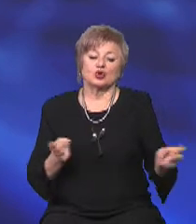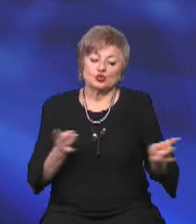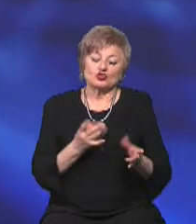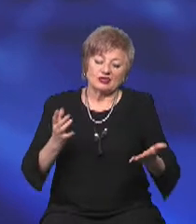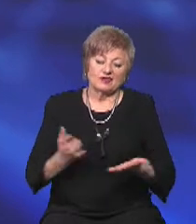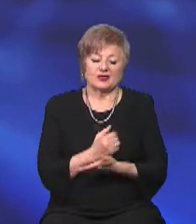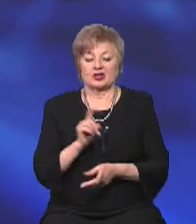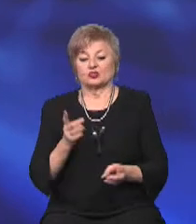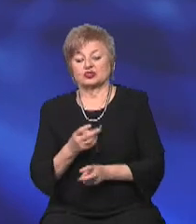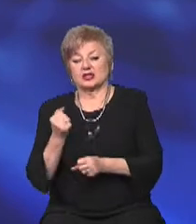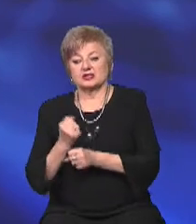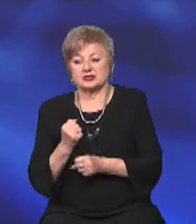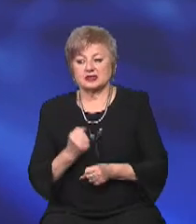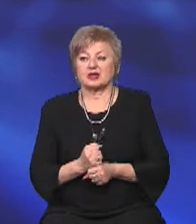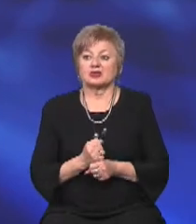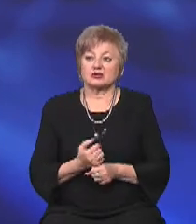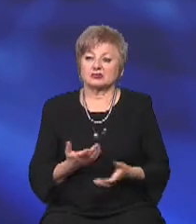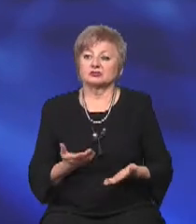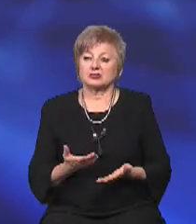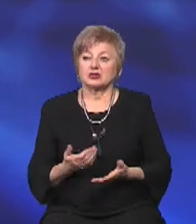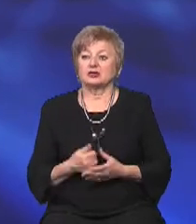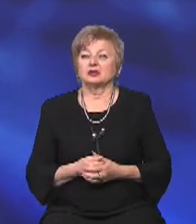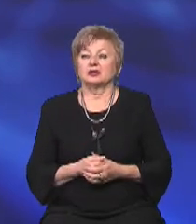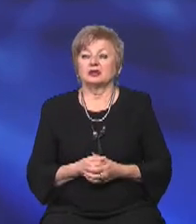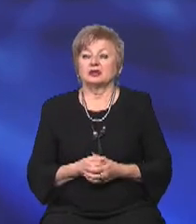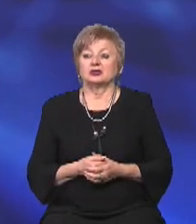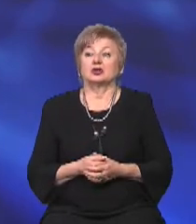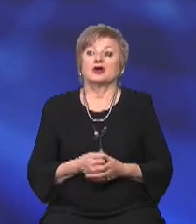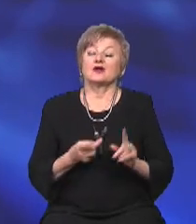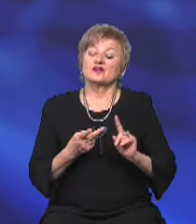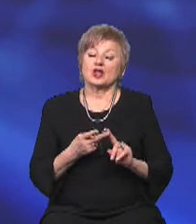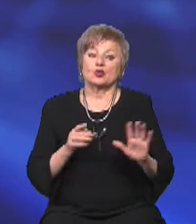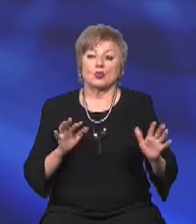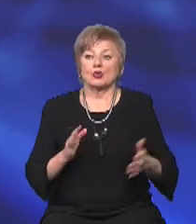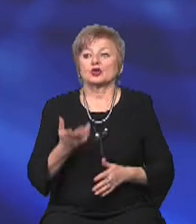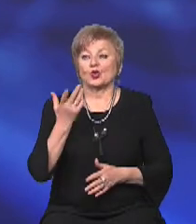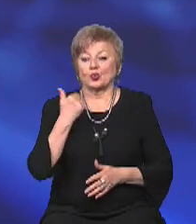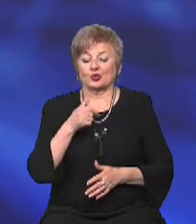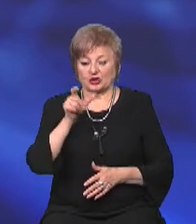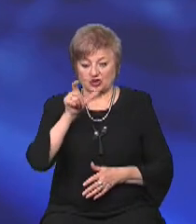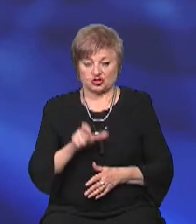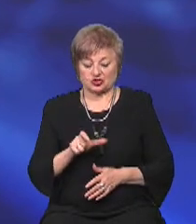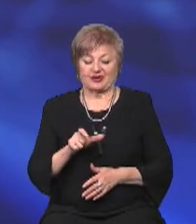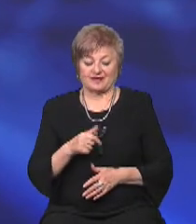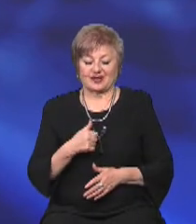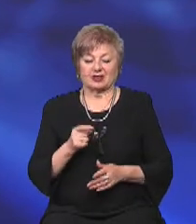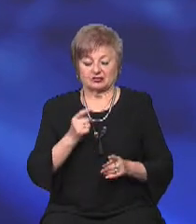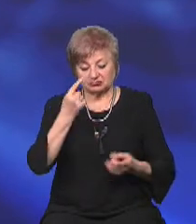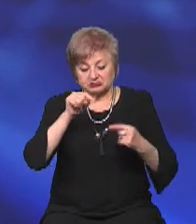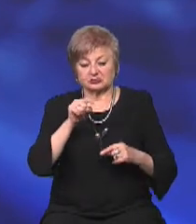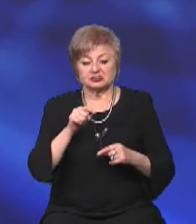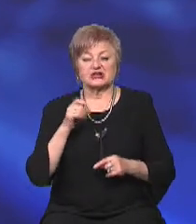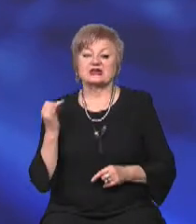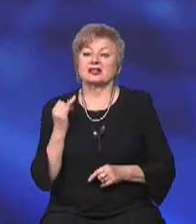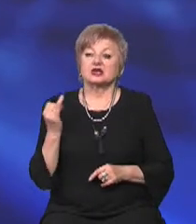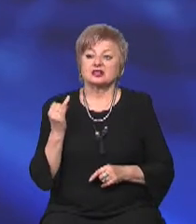от аспект зневір'я, він теж грає важливу роль. Другий момент – це коли автор сам зацікавлений має бути. У